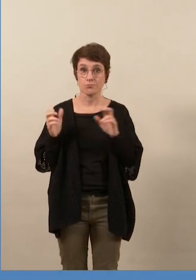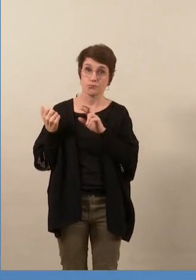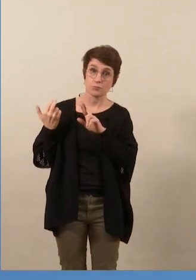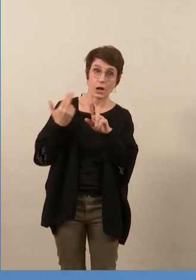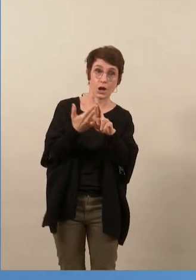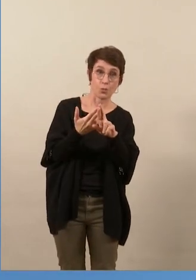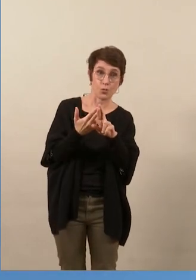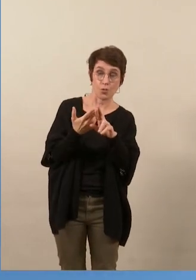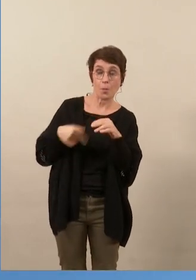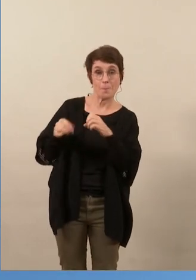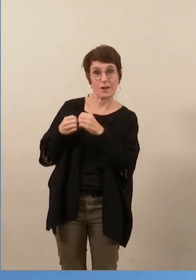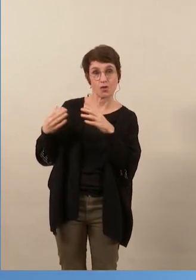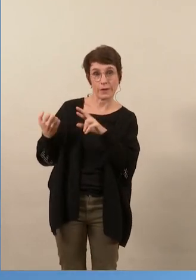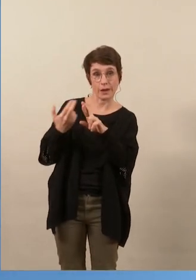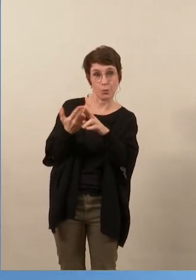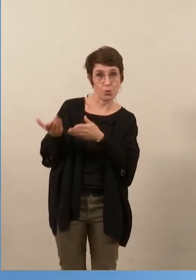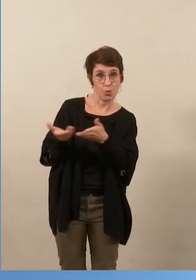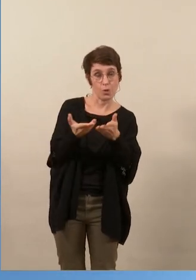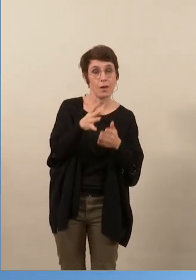l'exécutif madame